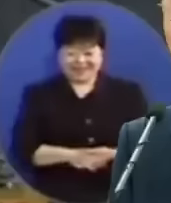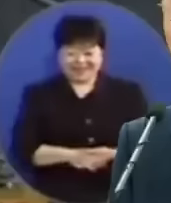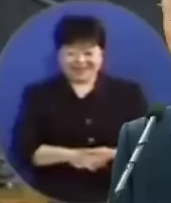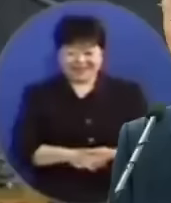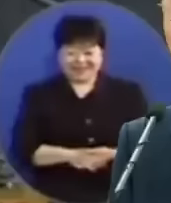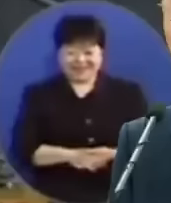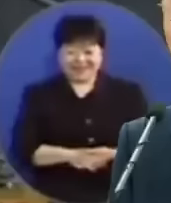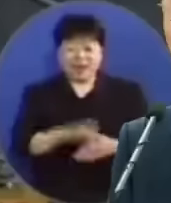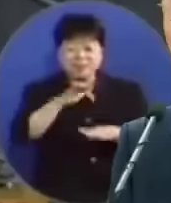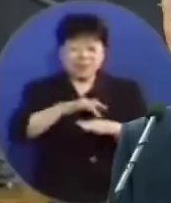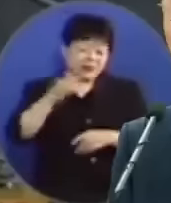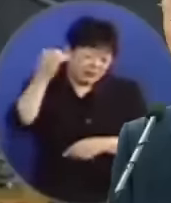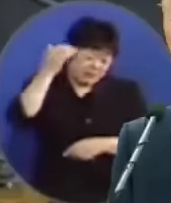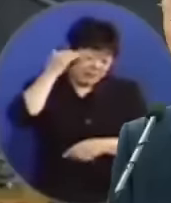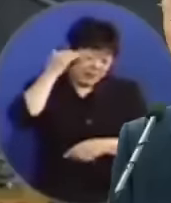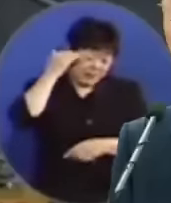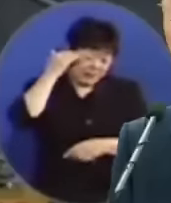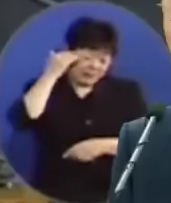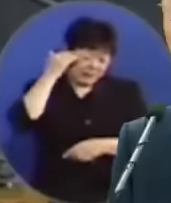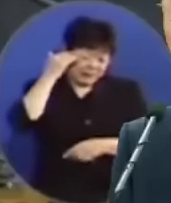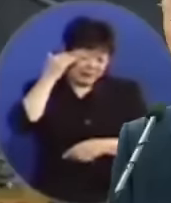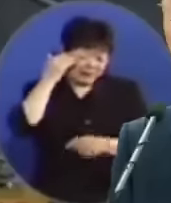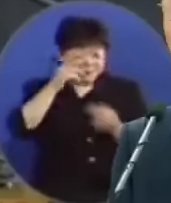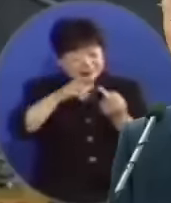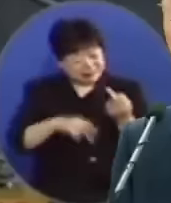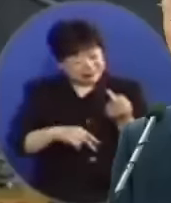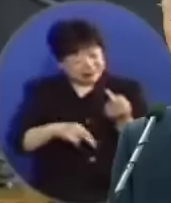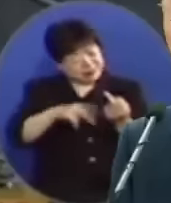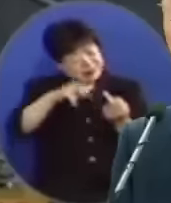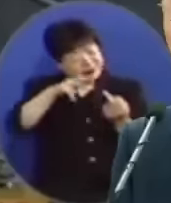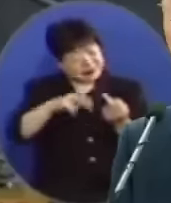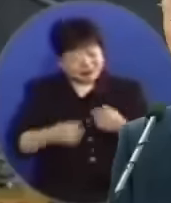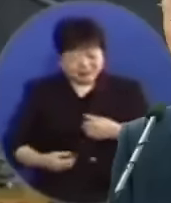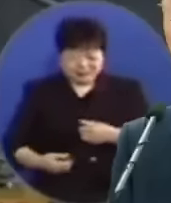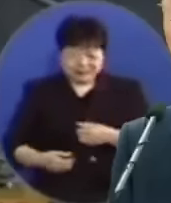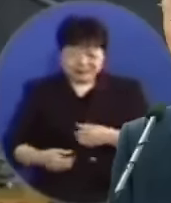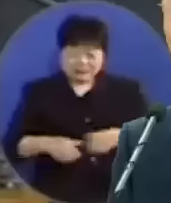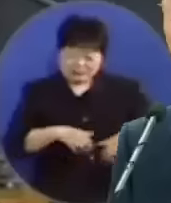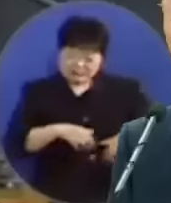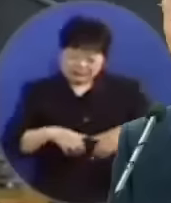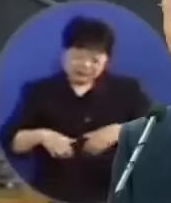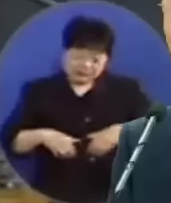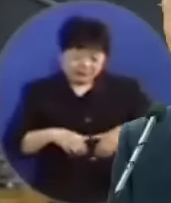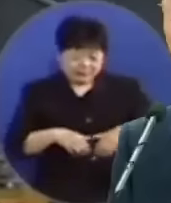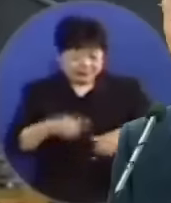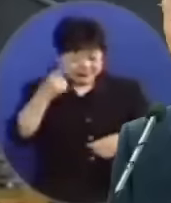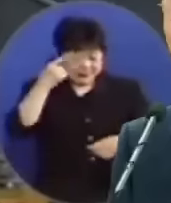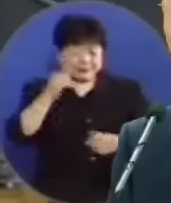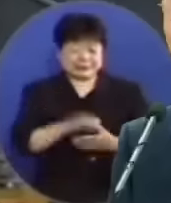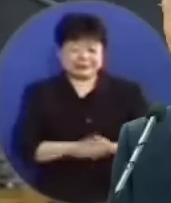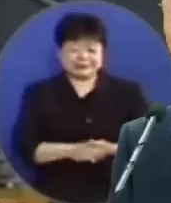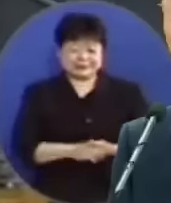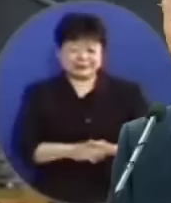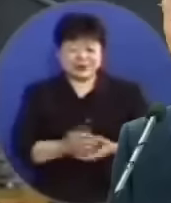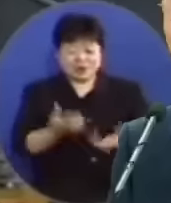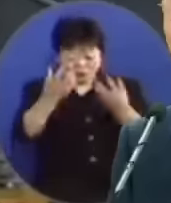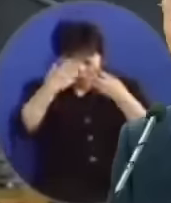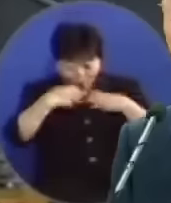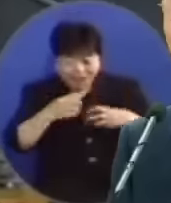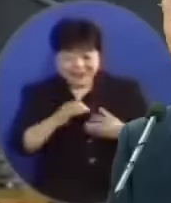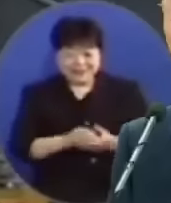그게 벌써 마귀의 소리라. 내가 내려가 버릴까 말까, 내려가 버릴까 말까. 여러분 생각을 하다가, 에라,